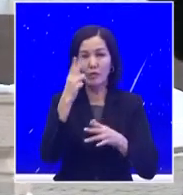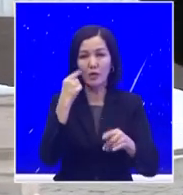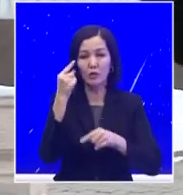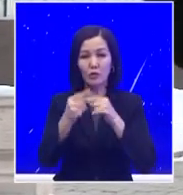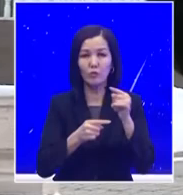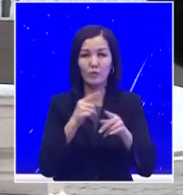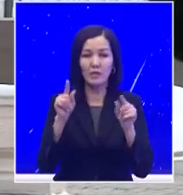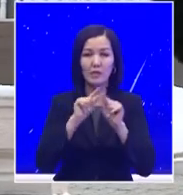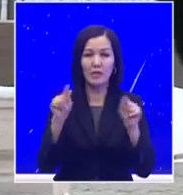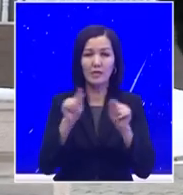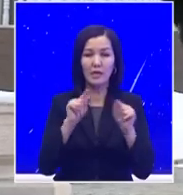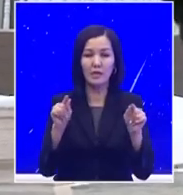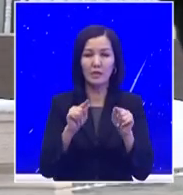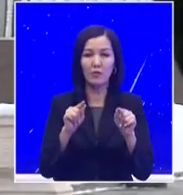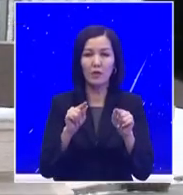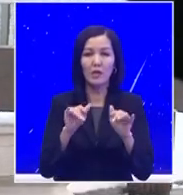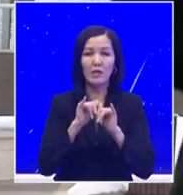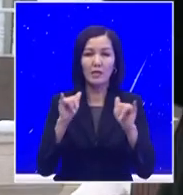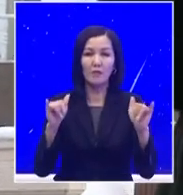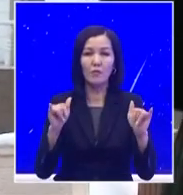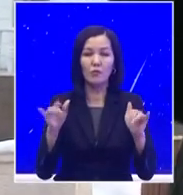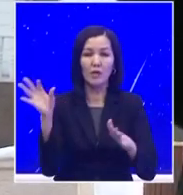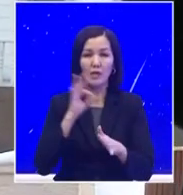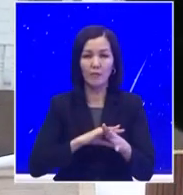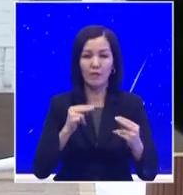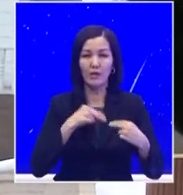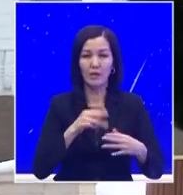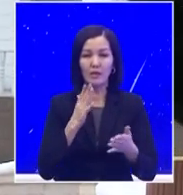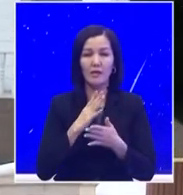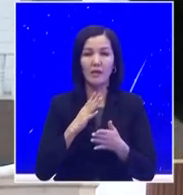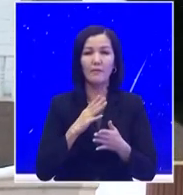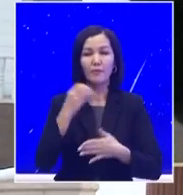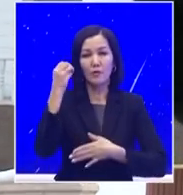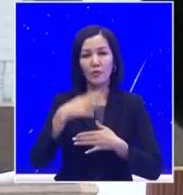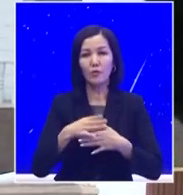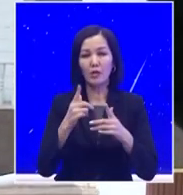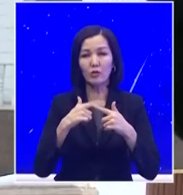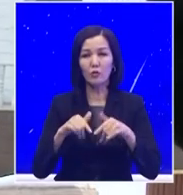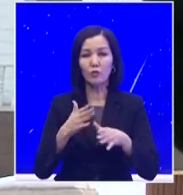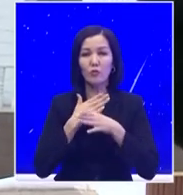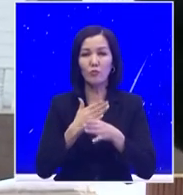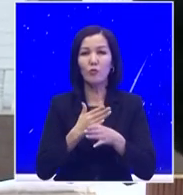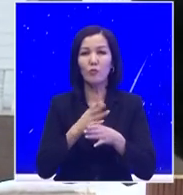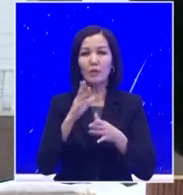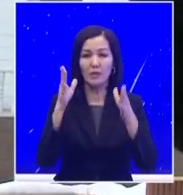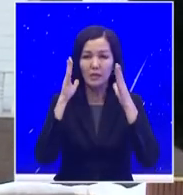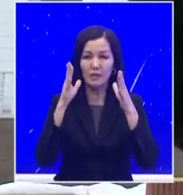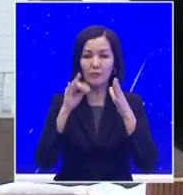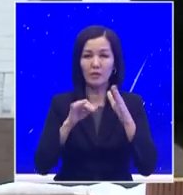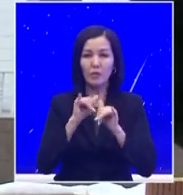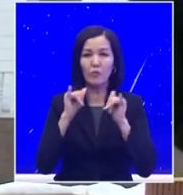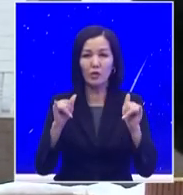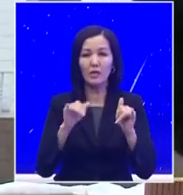діни құндылықтарымыздың қатар дәріптелуіне аянбай еңбек етті. Орталықтың ұйытқы болуымен ислам және өркениет иман